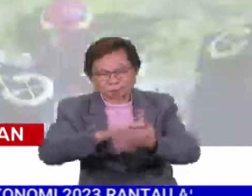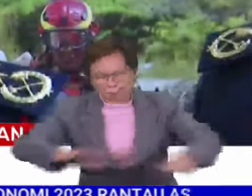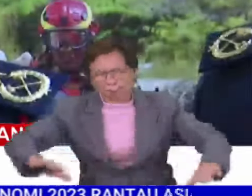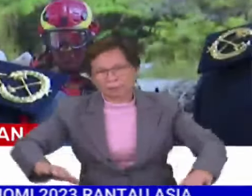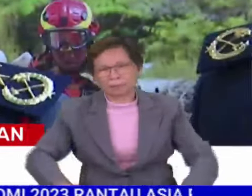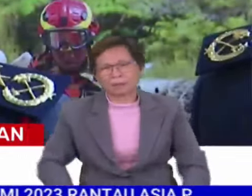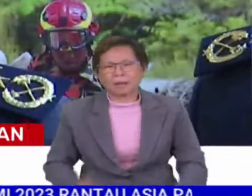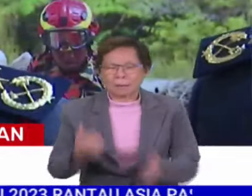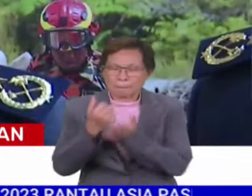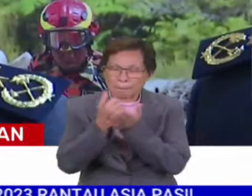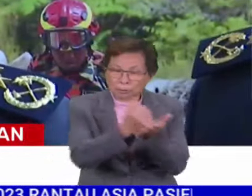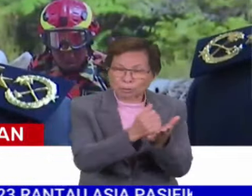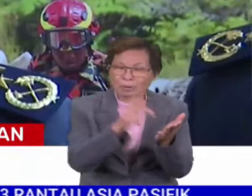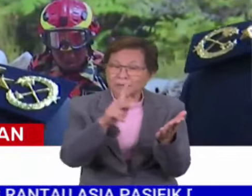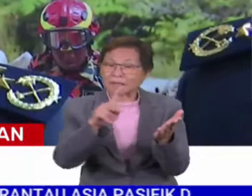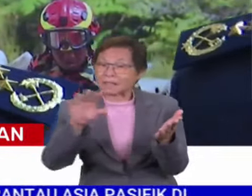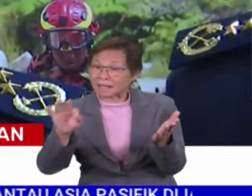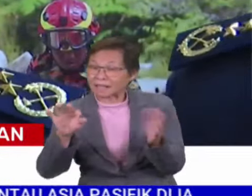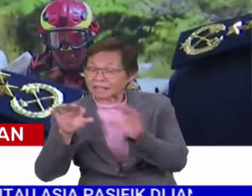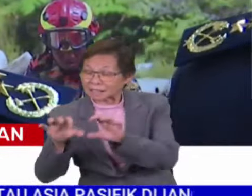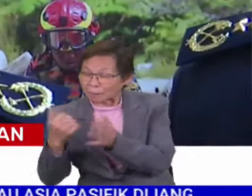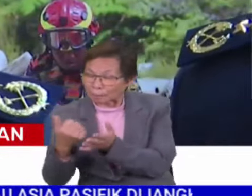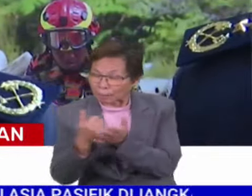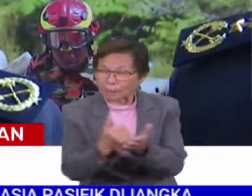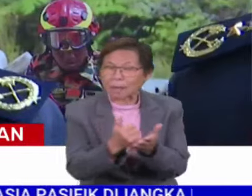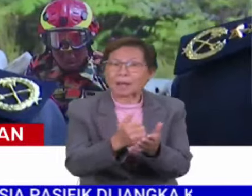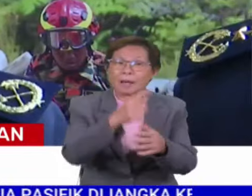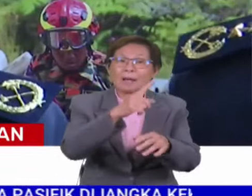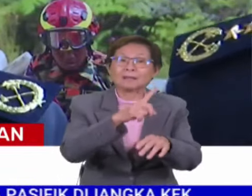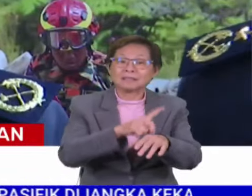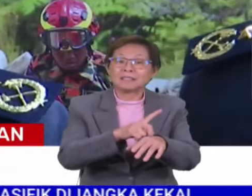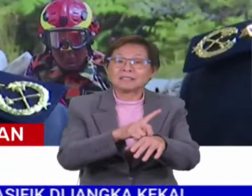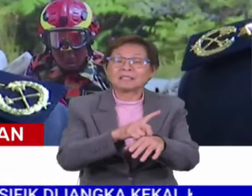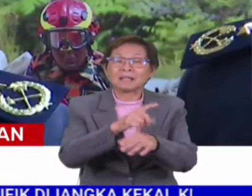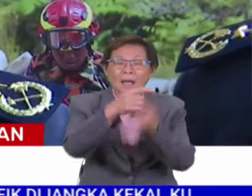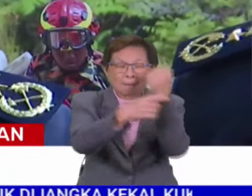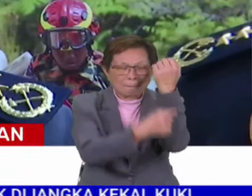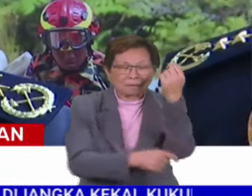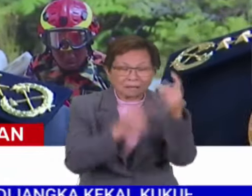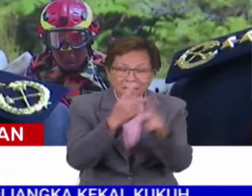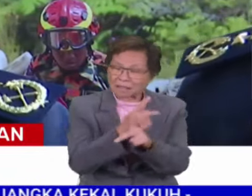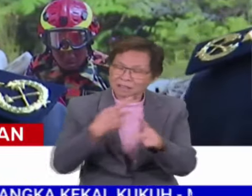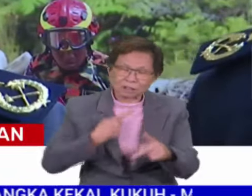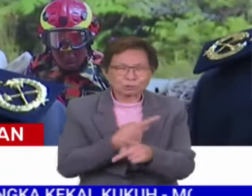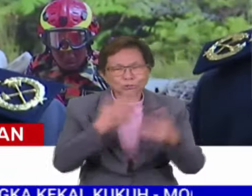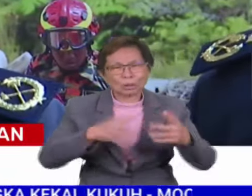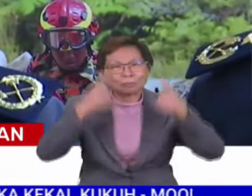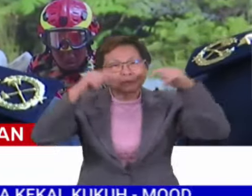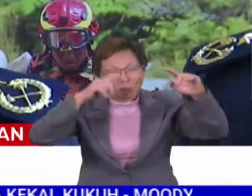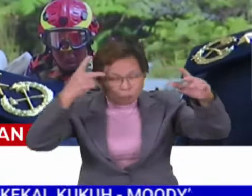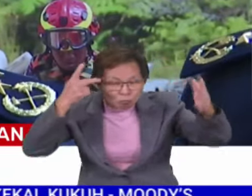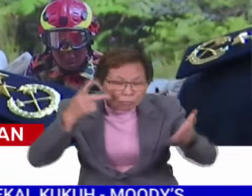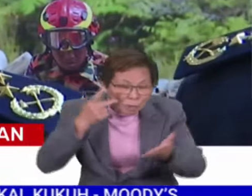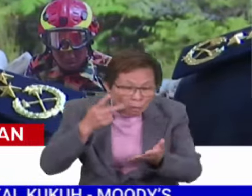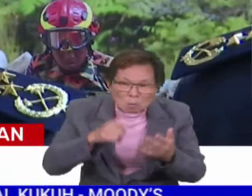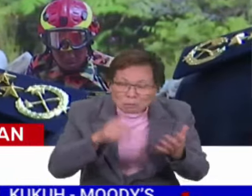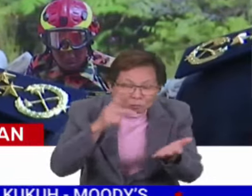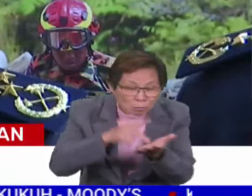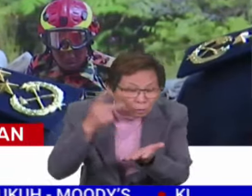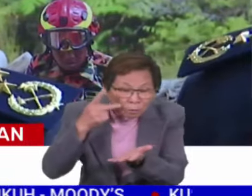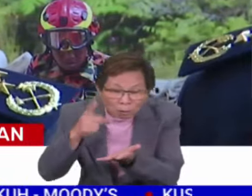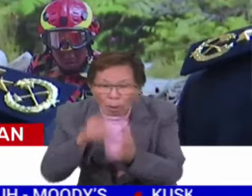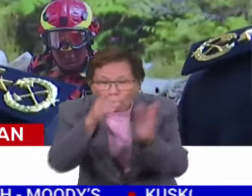penyelamatan. Dengan bantuan K9 semasa operasi di Batang Kali, kita telah pun berjaya mengesan keseluruhan mangsa